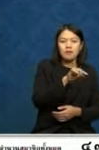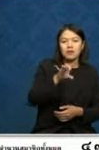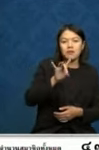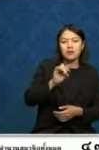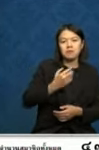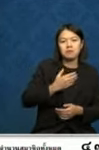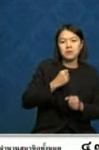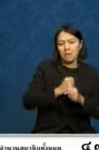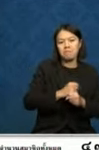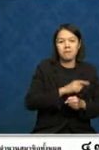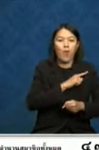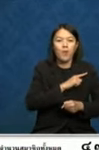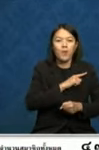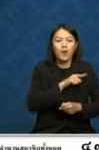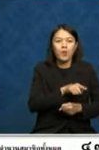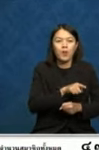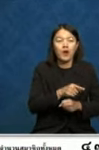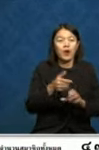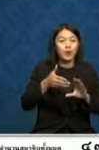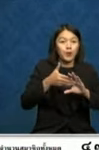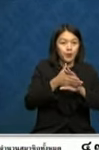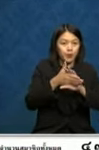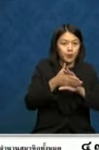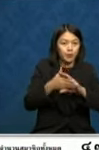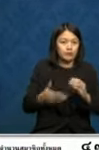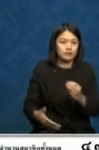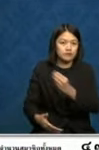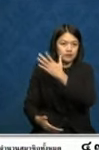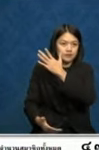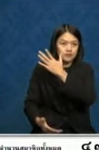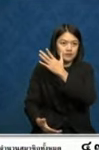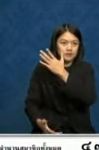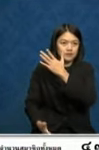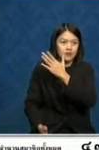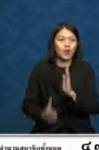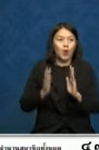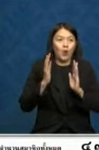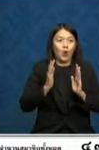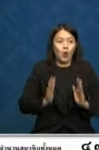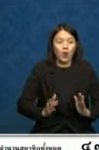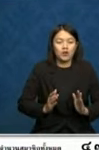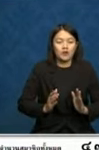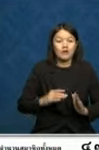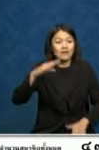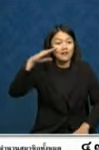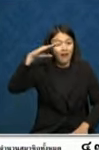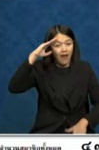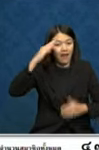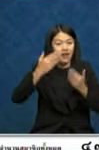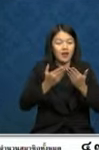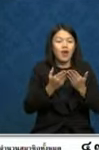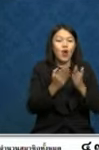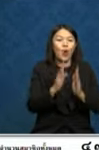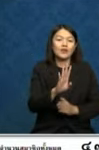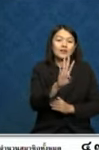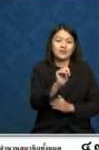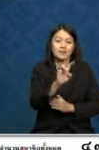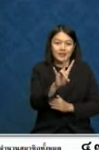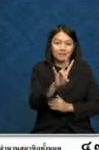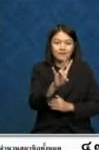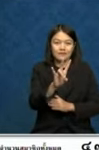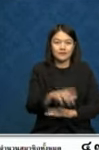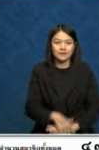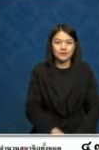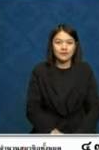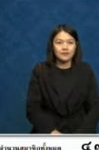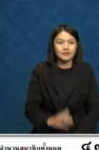งานทั้งหมดจากเอกสารที่ชี้แจงครับขอสไลด์ด้วยนะครับวันนี้ครับสอนชนมีกำลังพลที่เป็นทหารเรืออยู่แค่47คนครับ